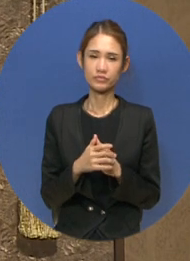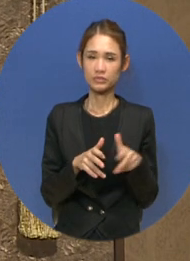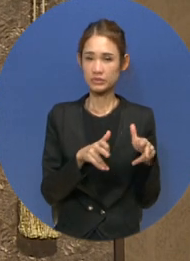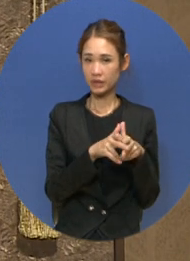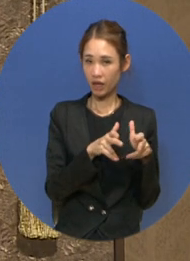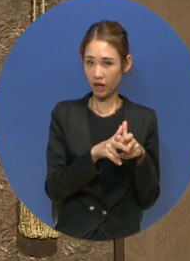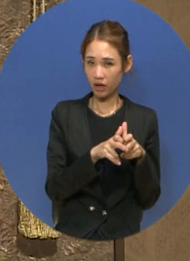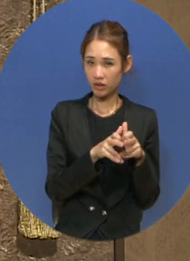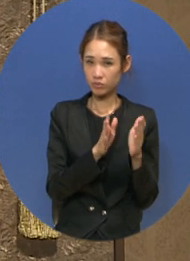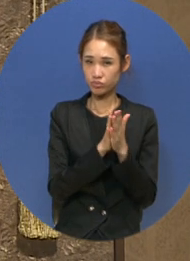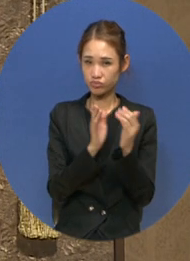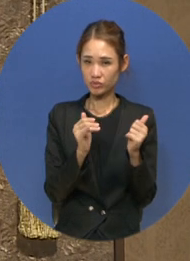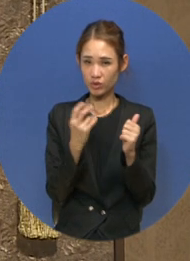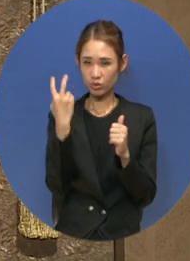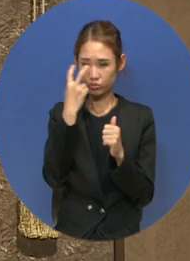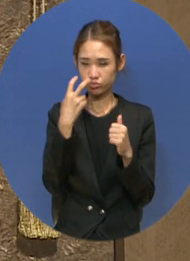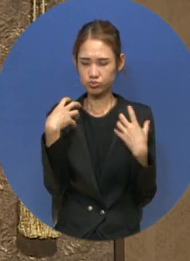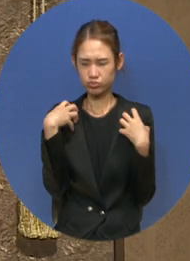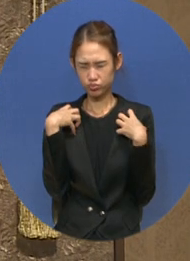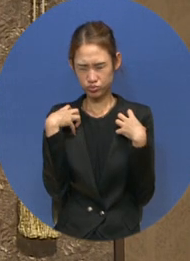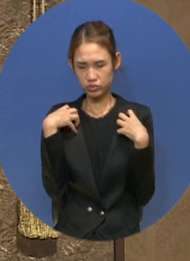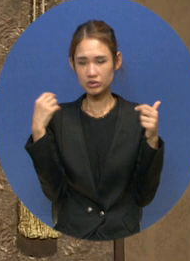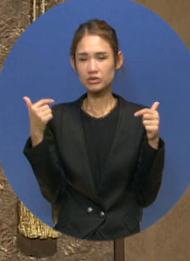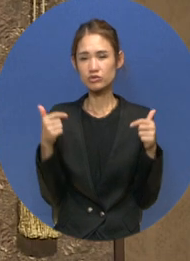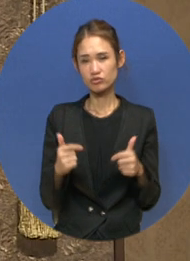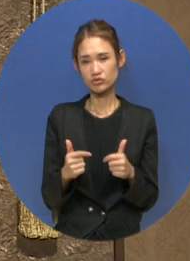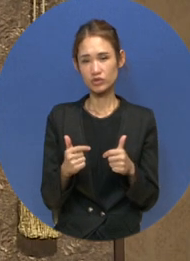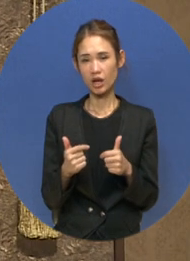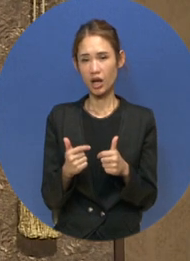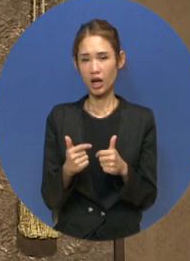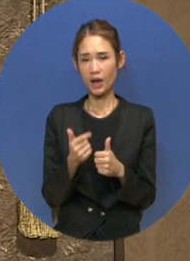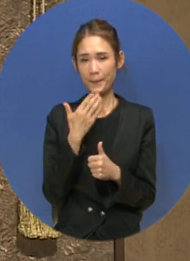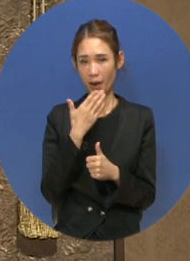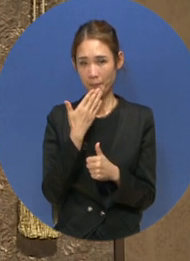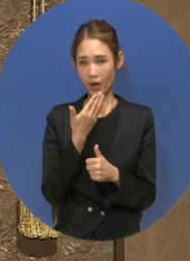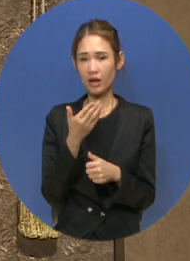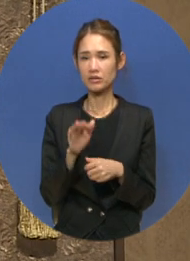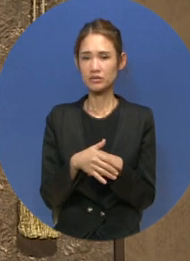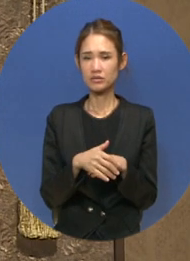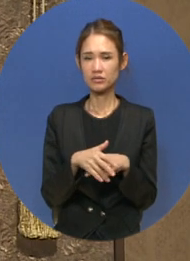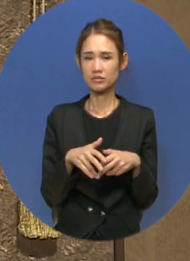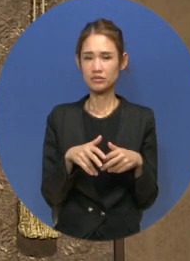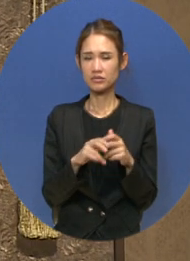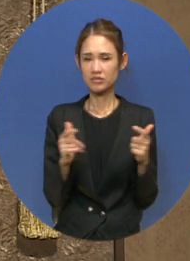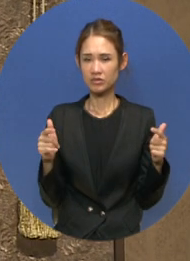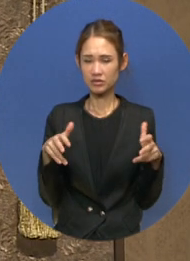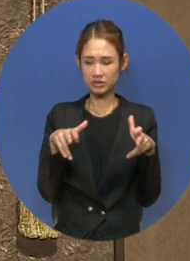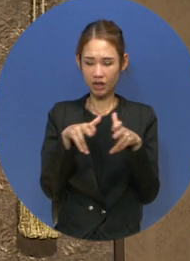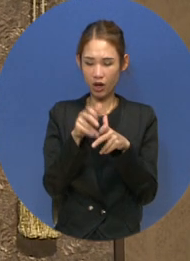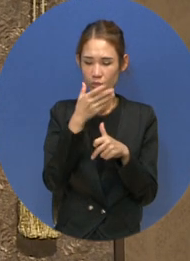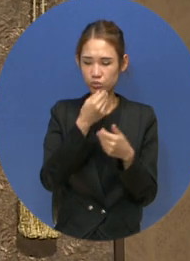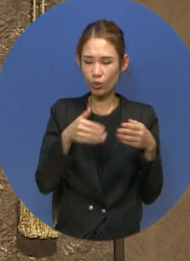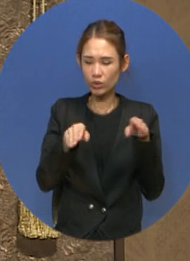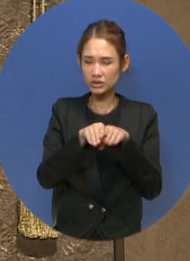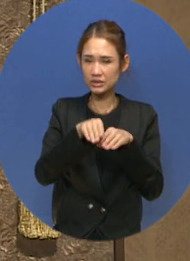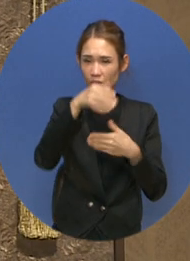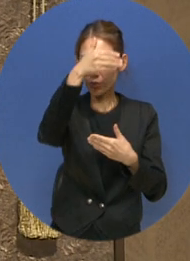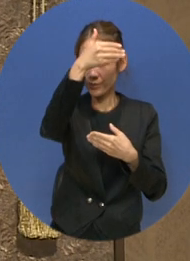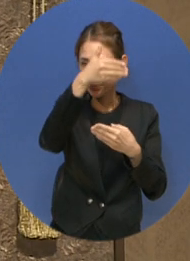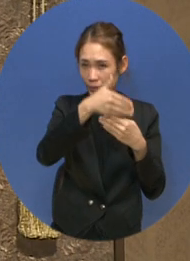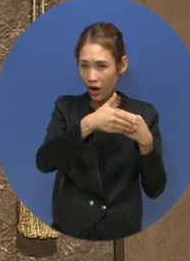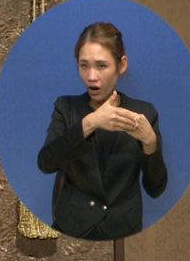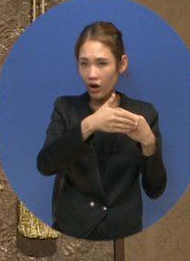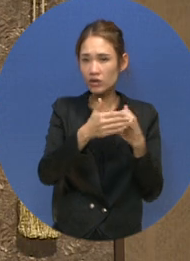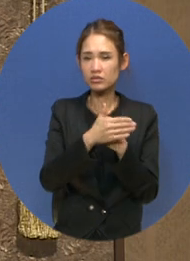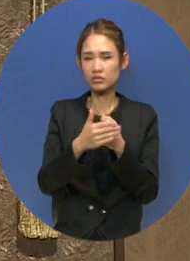그 당사자들을 부양하는 짐을 좀 덜어줄 수 있는데 네. 이러한 것들이 이제 장애인 복지관이 그 휴관을